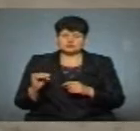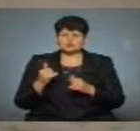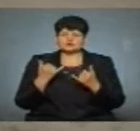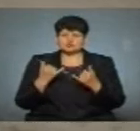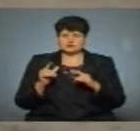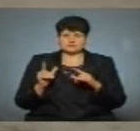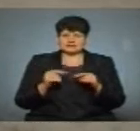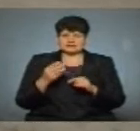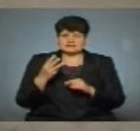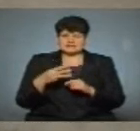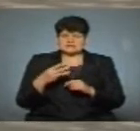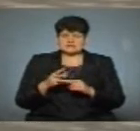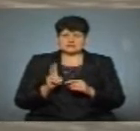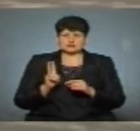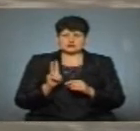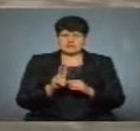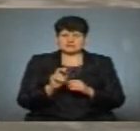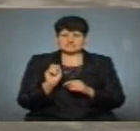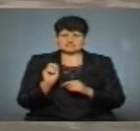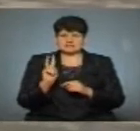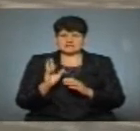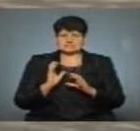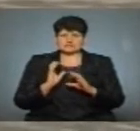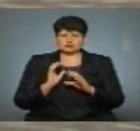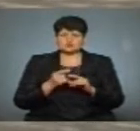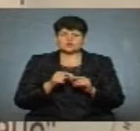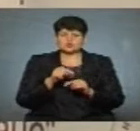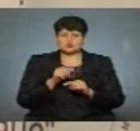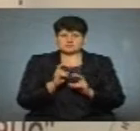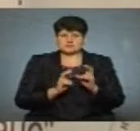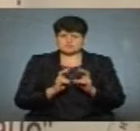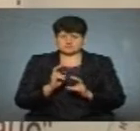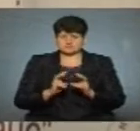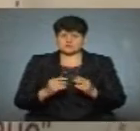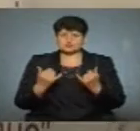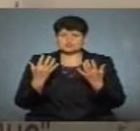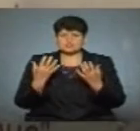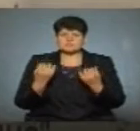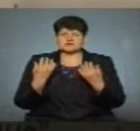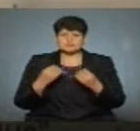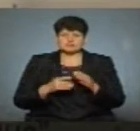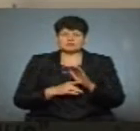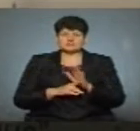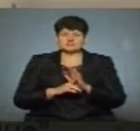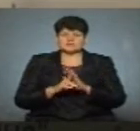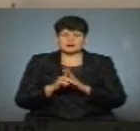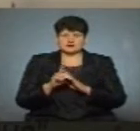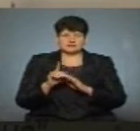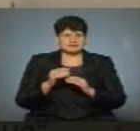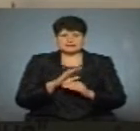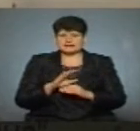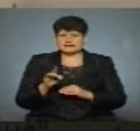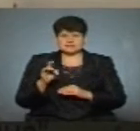маршрути виїхали 30 тролейбусів та 12 автобусів цього підприємства. На сьогоднішній день ми починаємо тільки, ми не